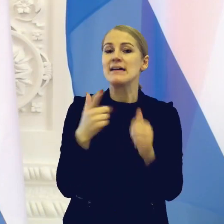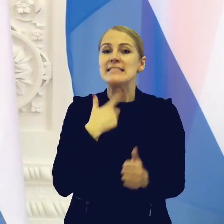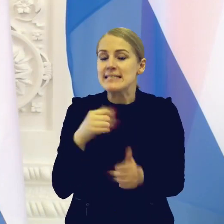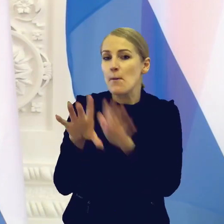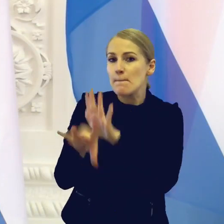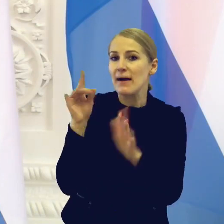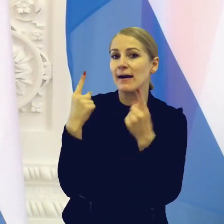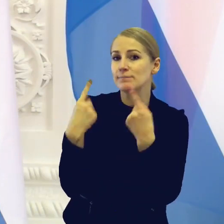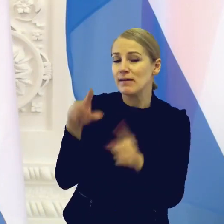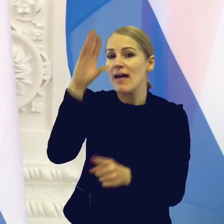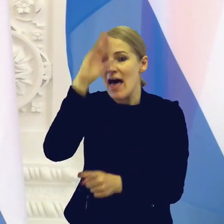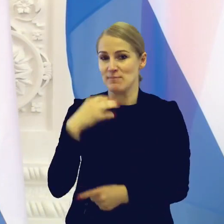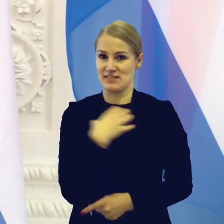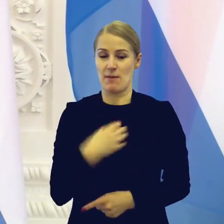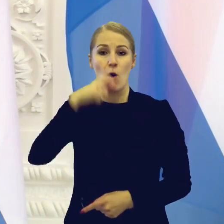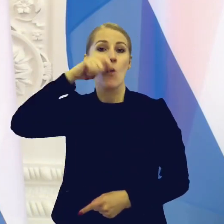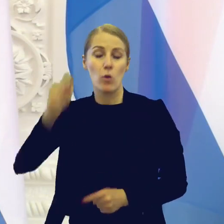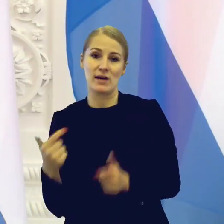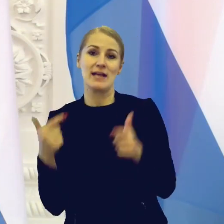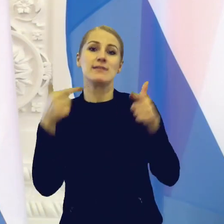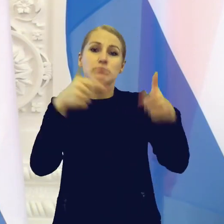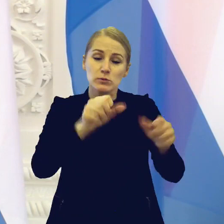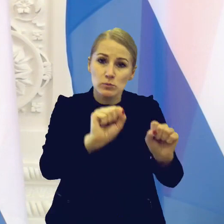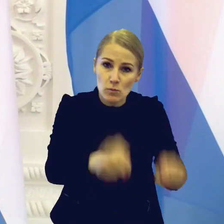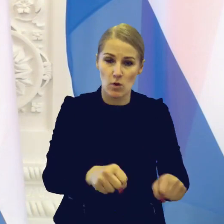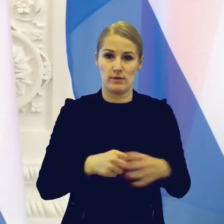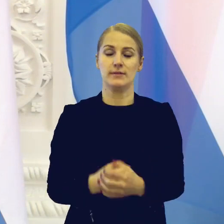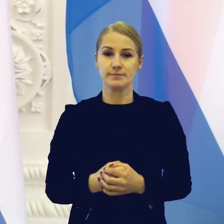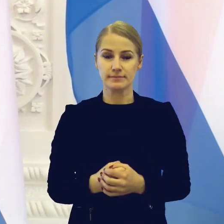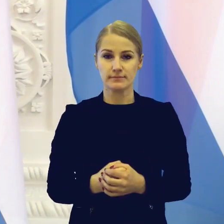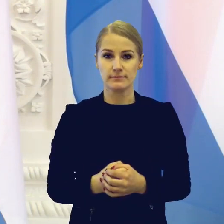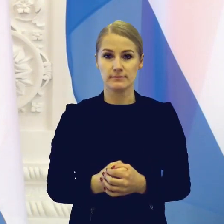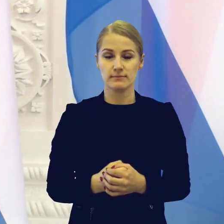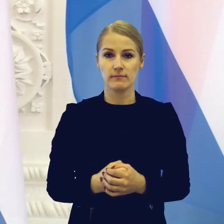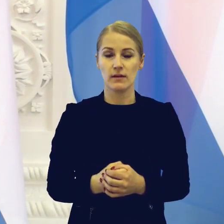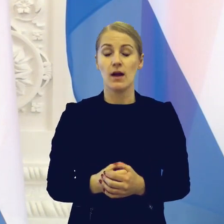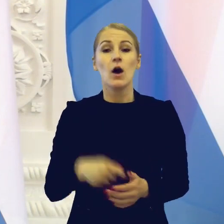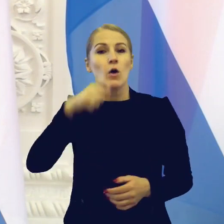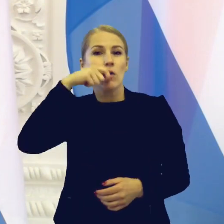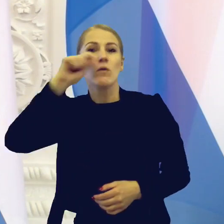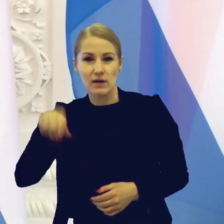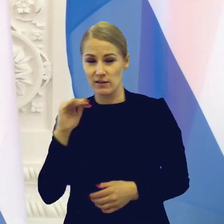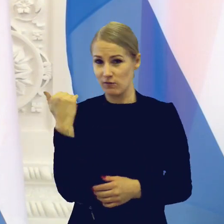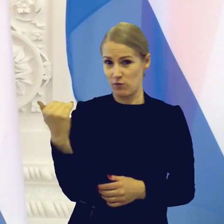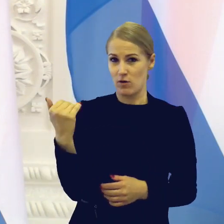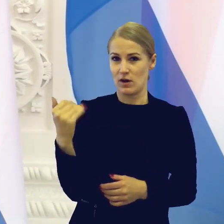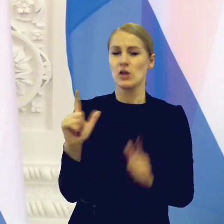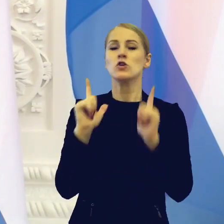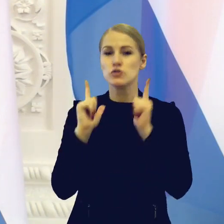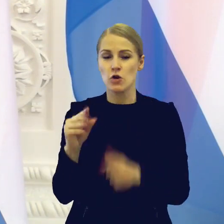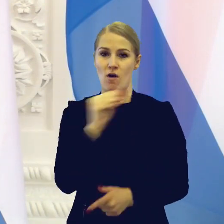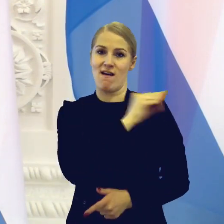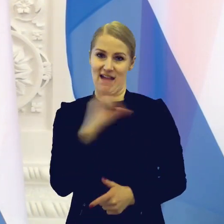dalyvavimui bendruose klausimuose Europos Sąjungos taryboje. Ir Ukraina nebejotinai yra Europos